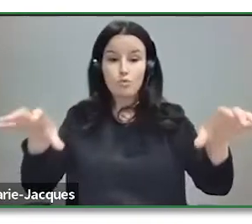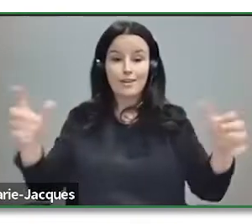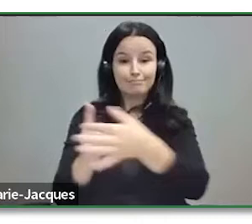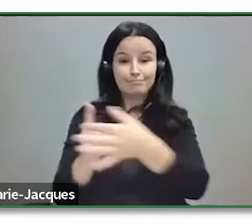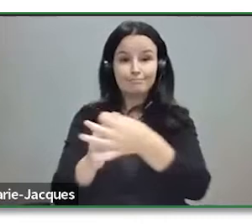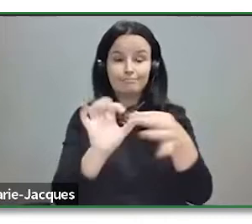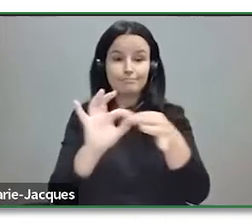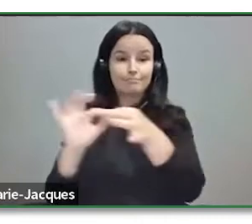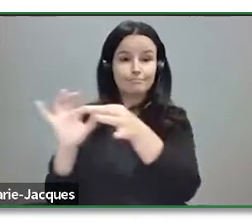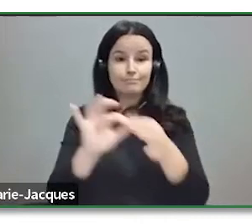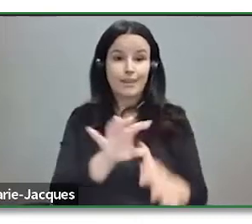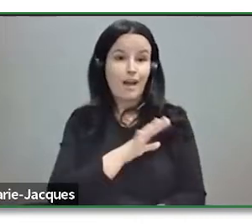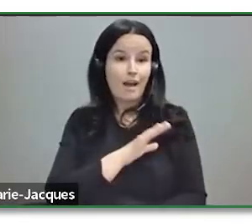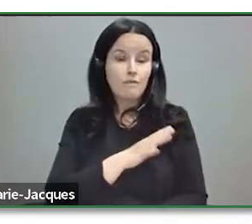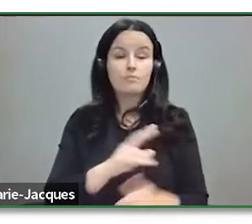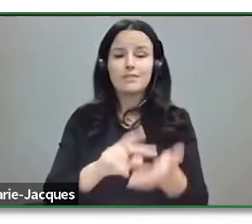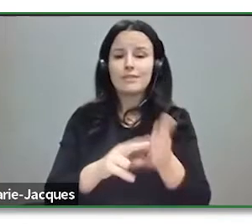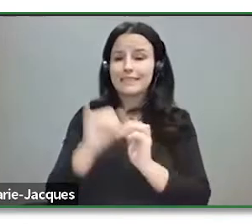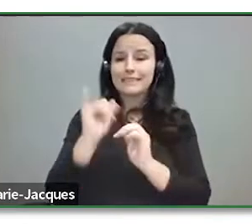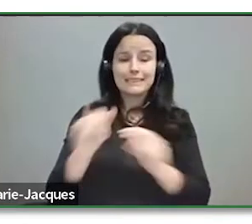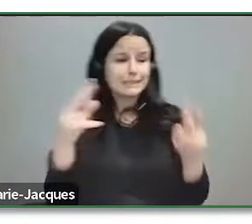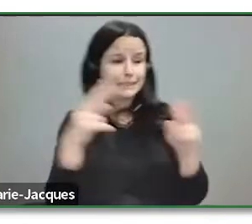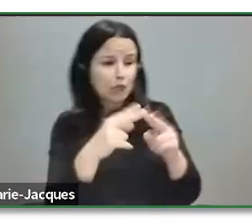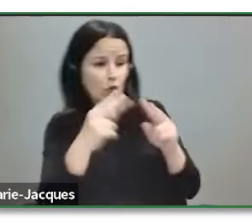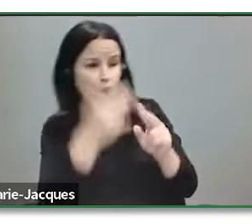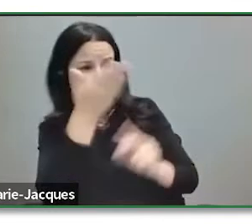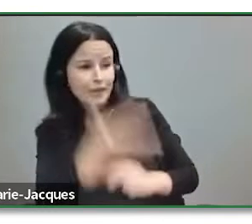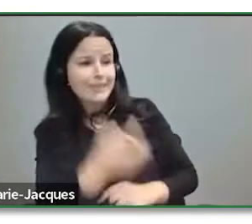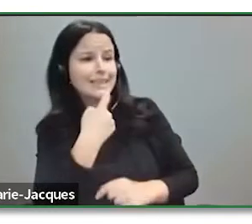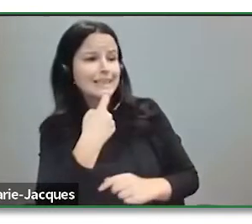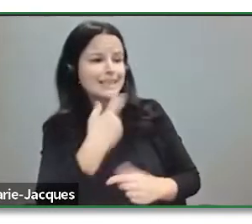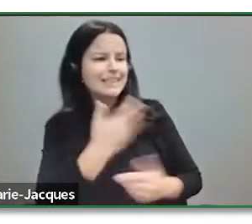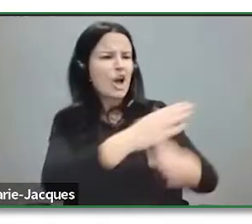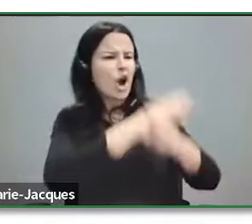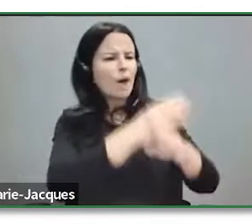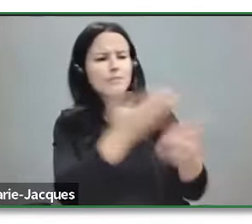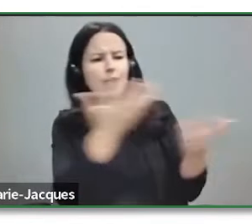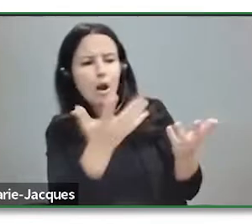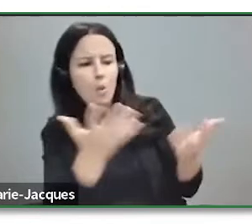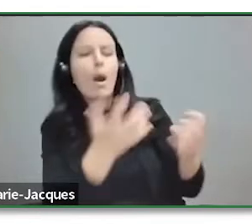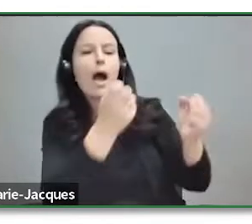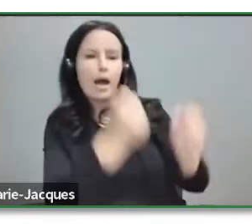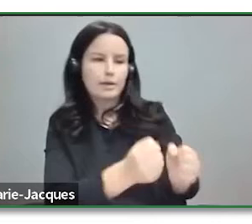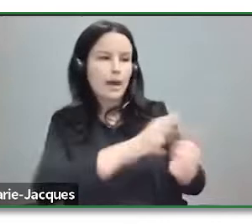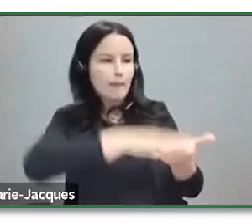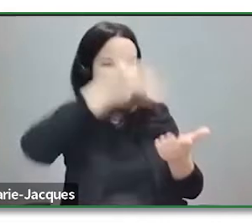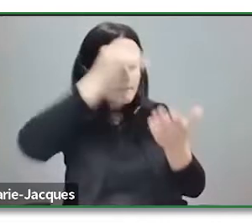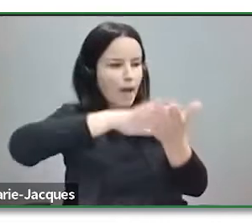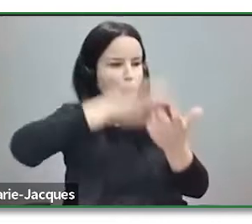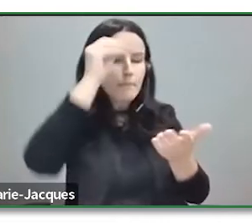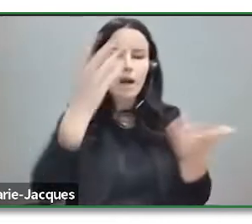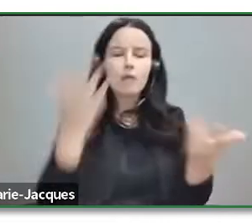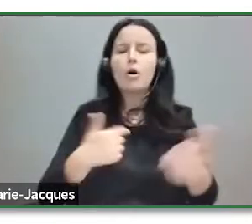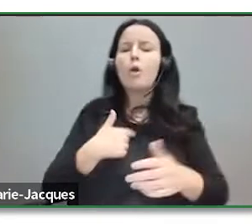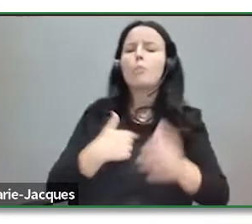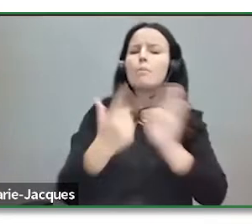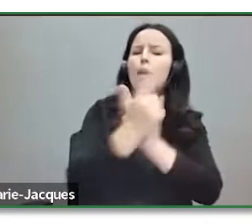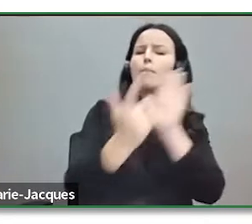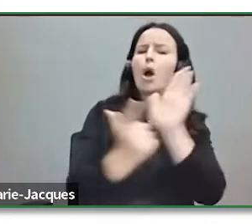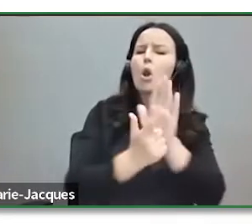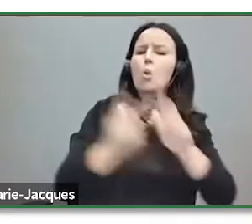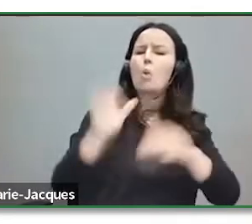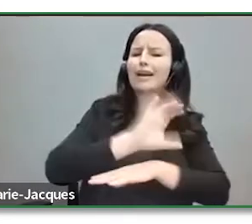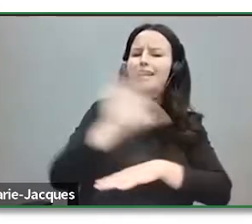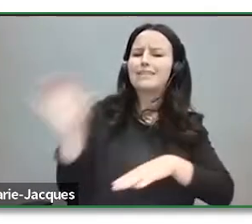nous nous connaissons, plus nous pouvons comprendre les obstacles auxquels nous faisons face, mieux ça allait. Bien que je ne connaisse pas les lois canadiennes sur l'accès et les obstacles